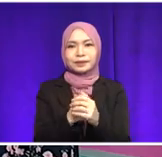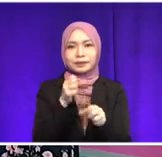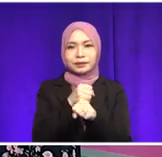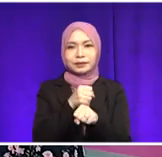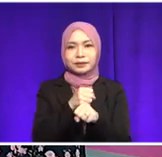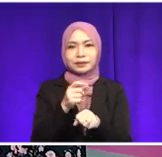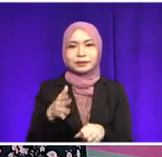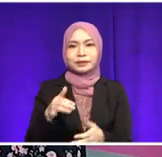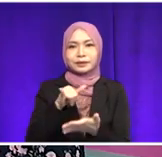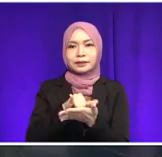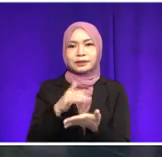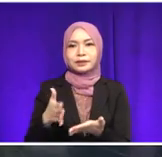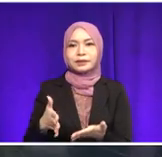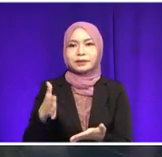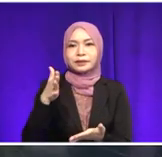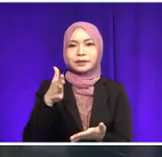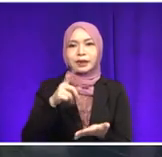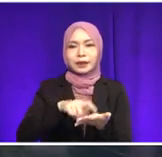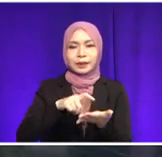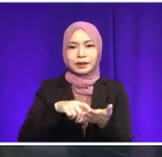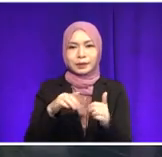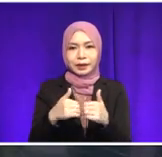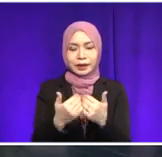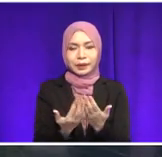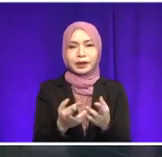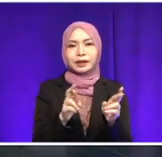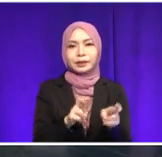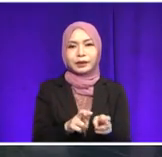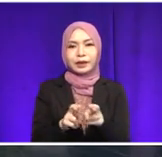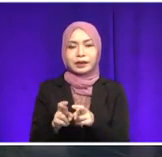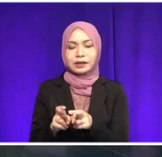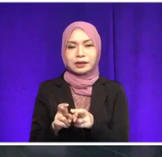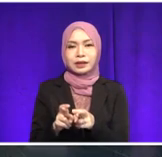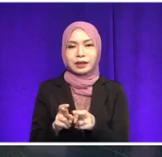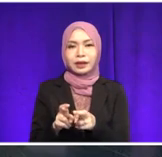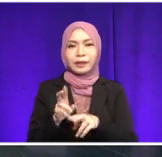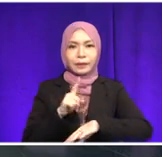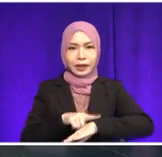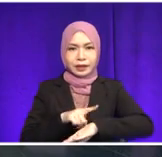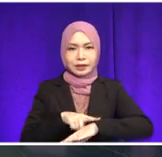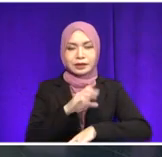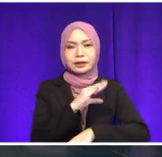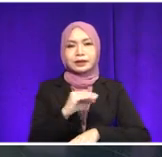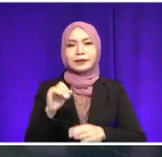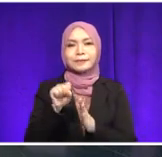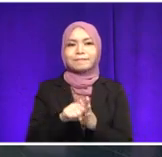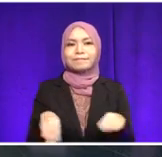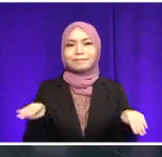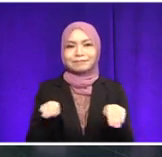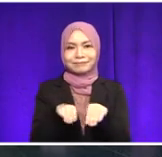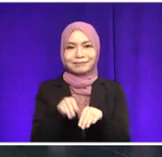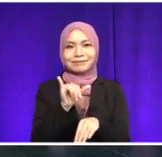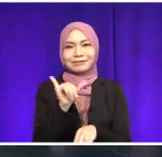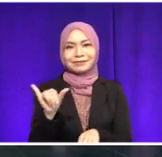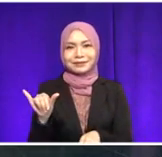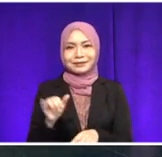bincang pula bagaimana kita tidak merancangnya informasinya Berapa lama dan apakah tadi sempat juga Cikgu buat satu